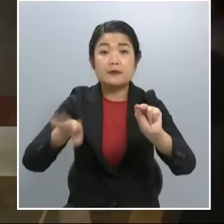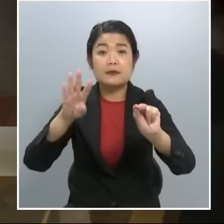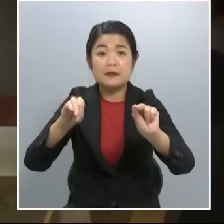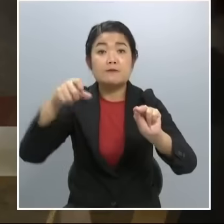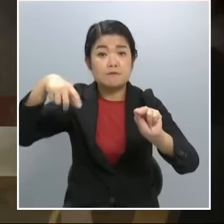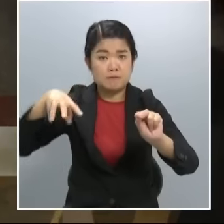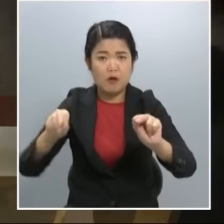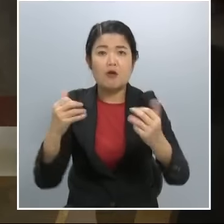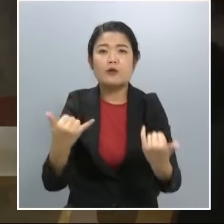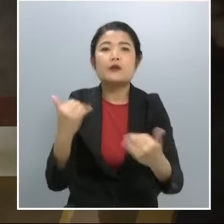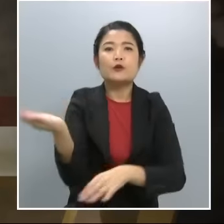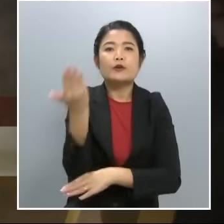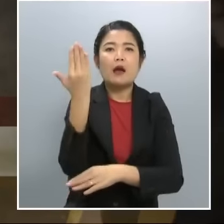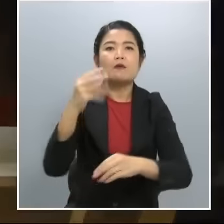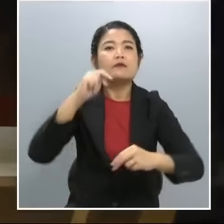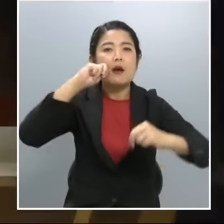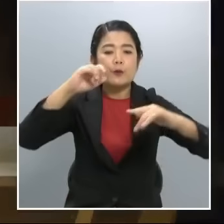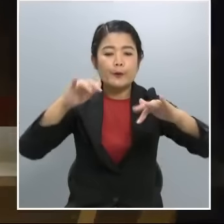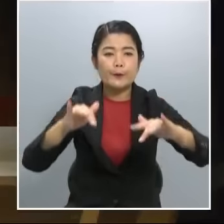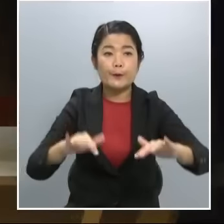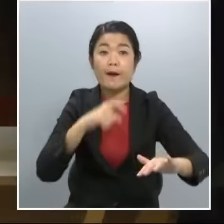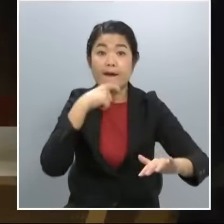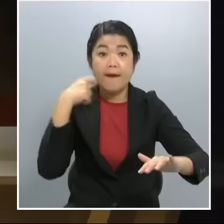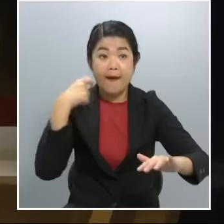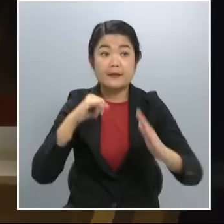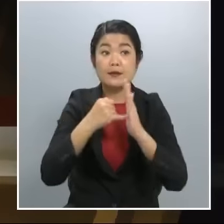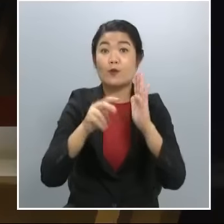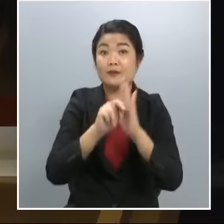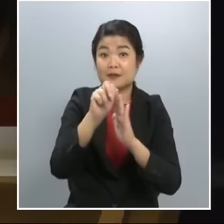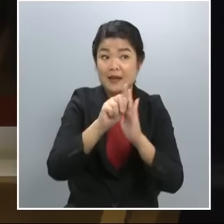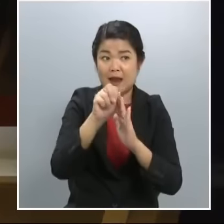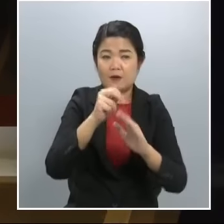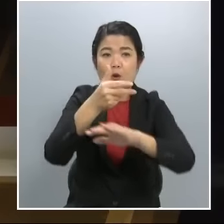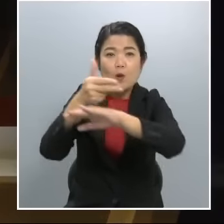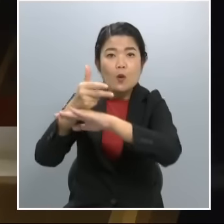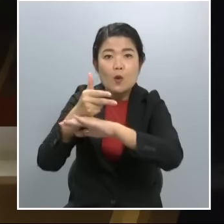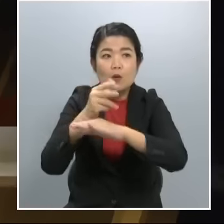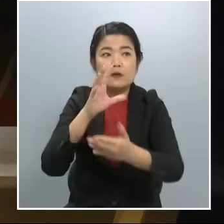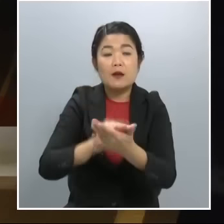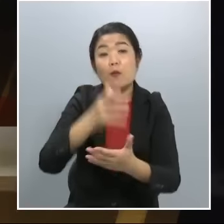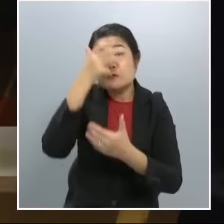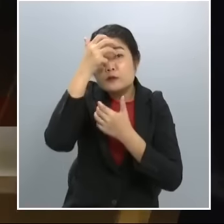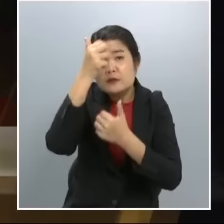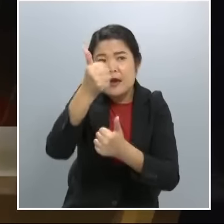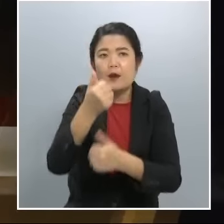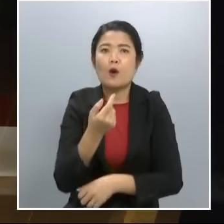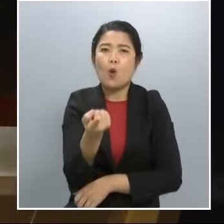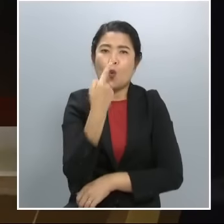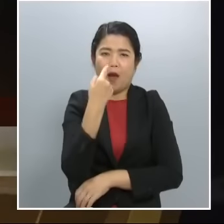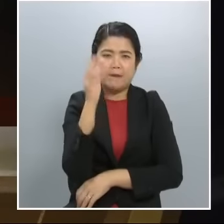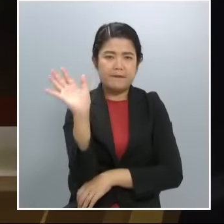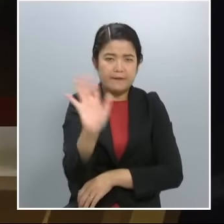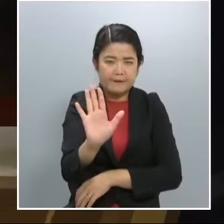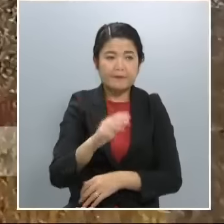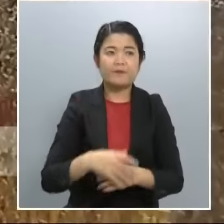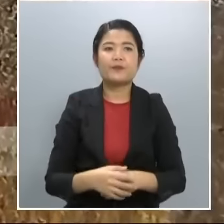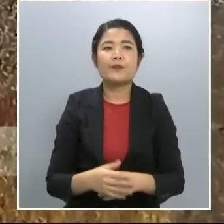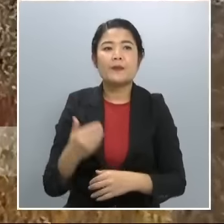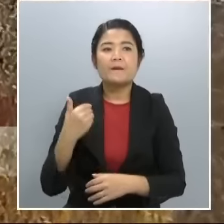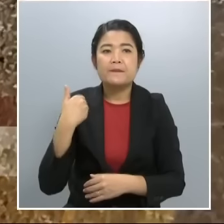เนื่องท่านผู้ชมฮะอ่าที่จังหวัดน่านมีภาพที่น่าสนใจอย่าว่ากันนะค่ะเอ่อมันมี